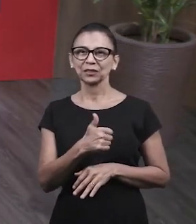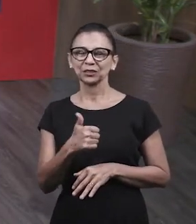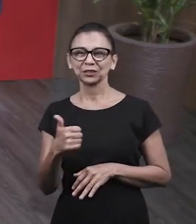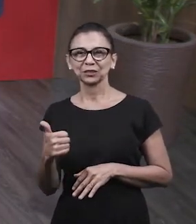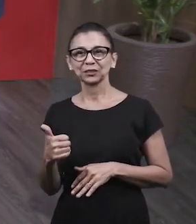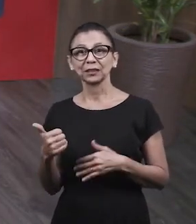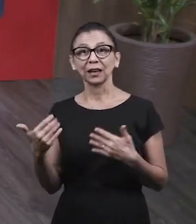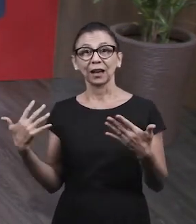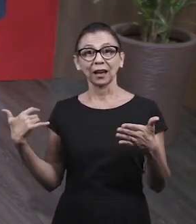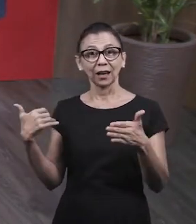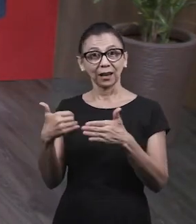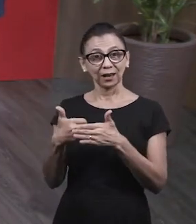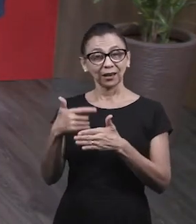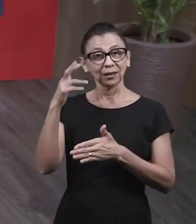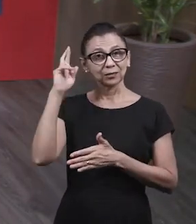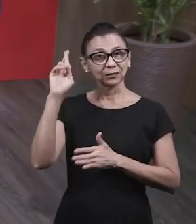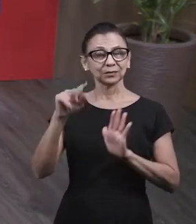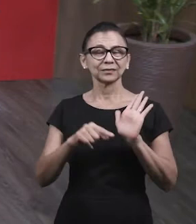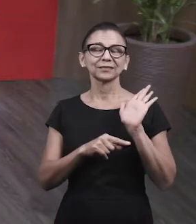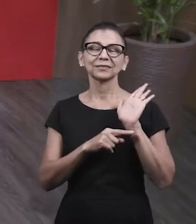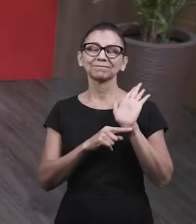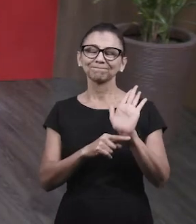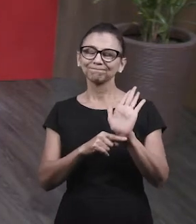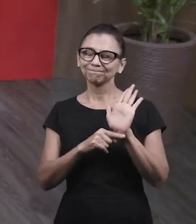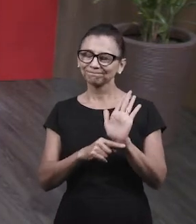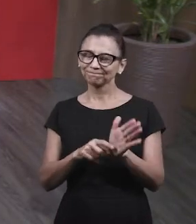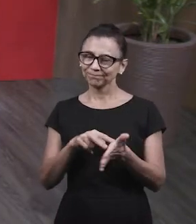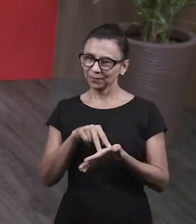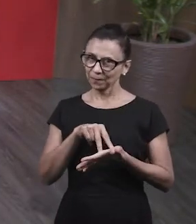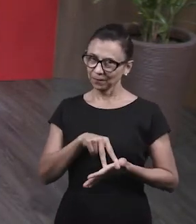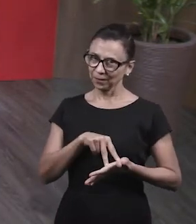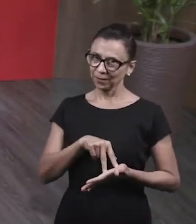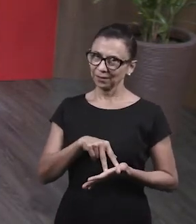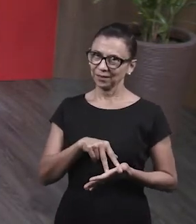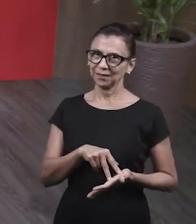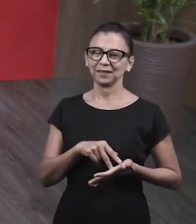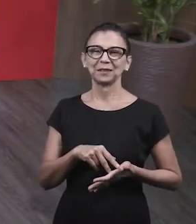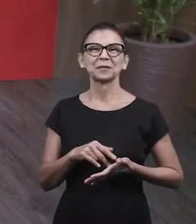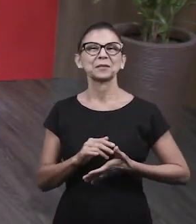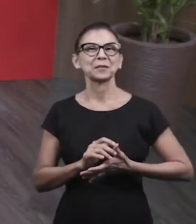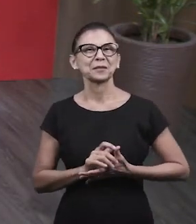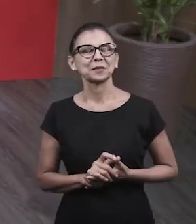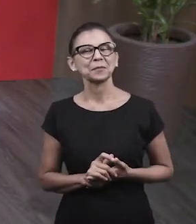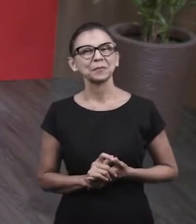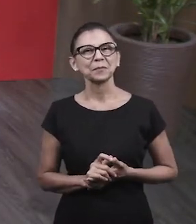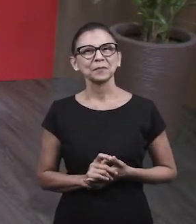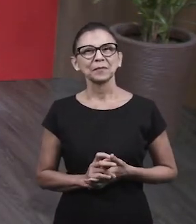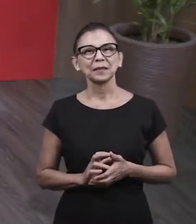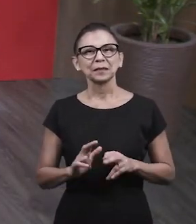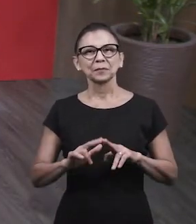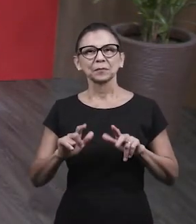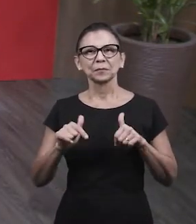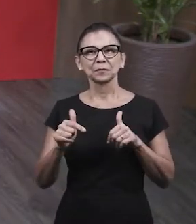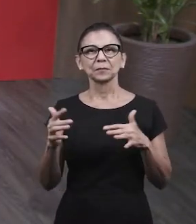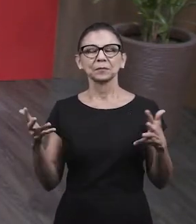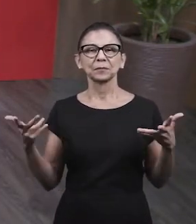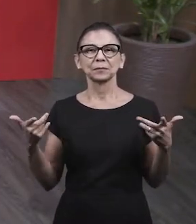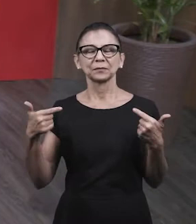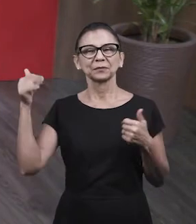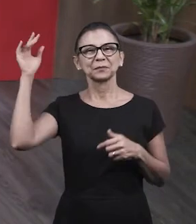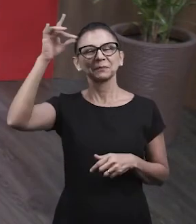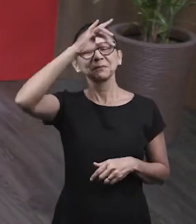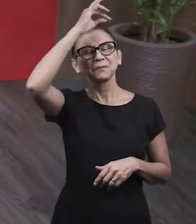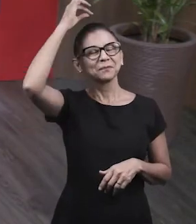de nouvelle année et nous pouvons dire que jusqu'ici, le Seigneur nous a aidés, nous a soutenus. Et à travers l'opération